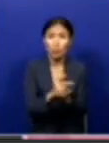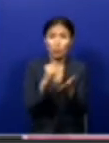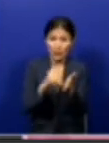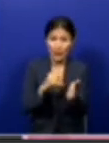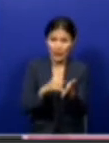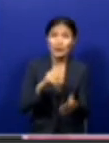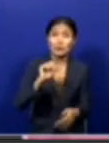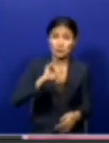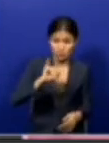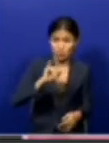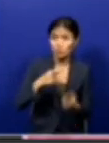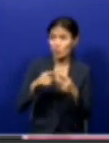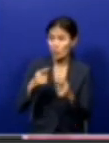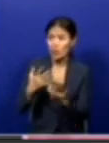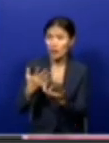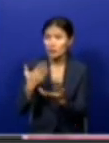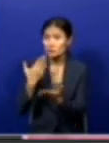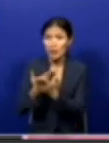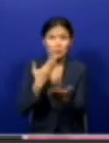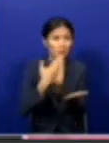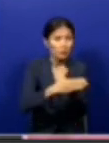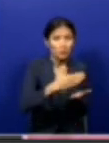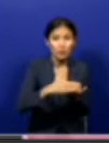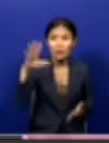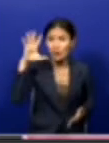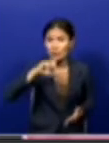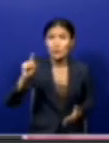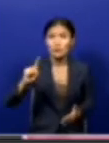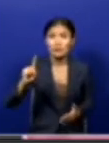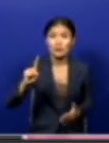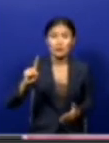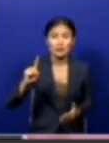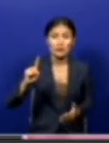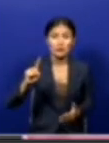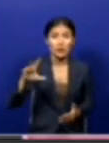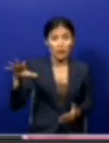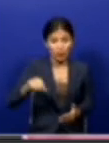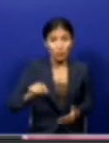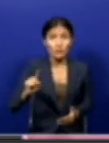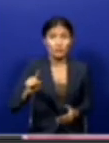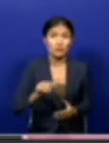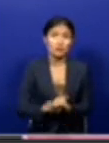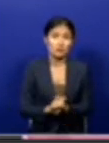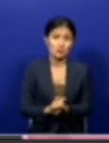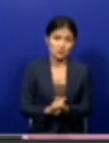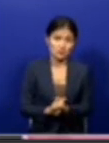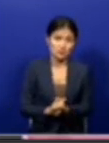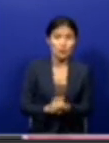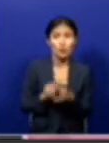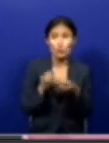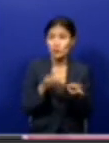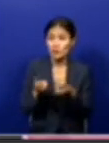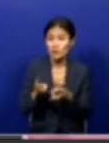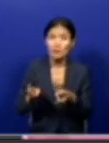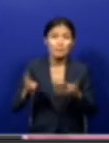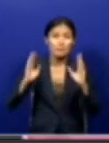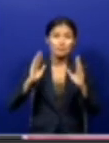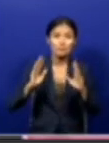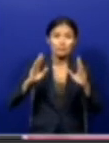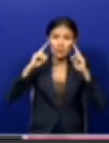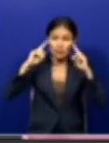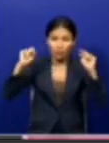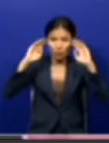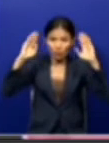มาให้เนี่ยครับผมอยากจะเรียนถามว่าจะใช้วิธีแบบไหนเพื่อเรียกร้องความเชื่อมั่นให้กับพี่น้องประชาชนและ3